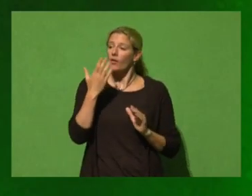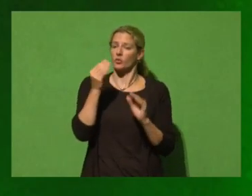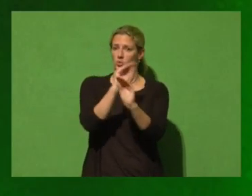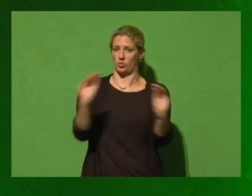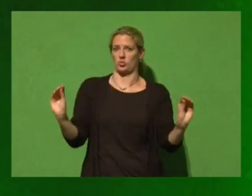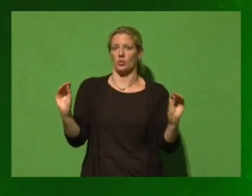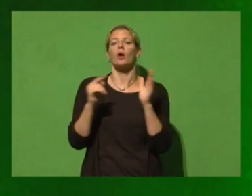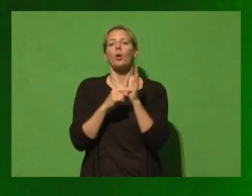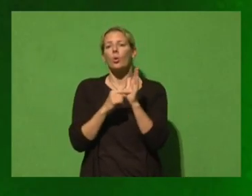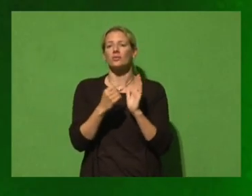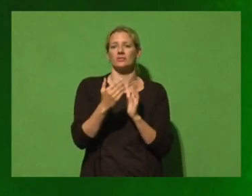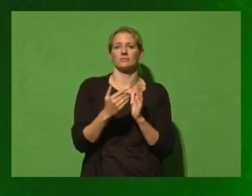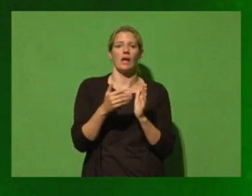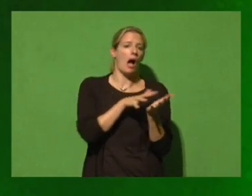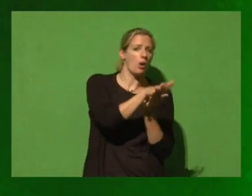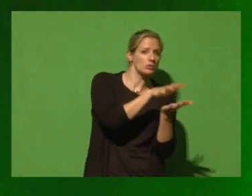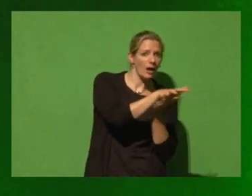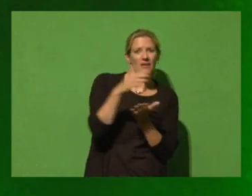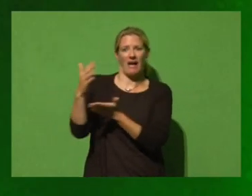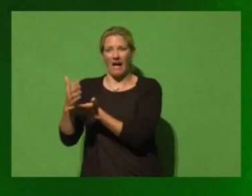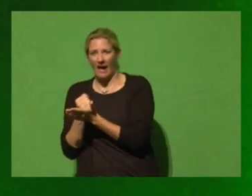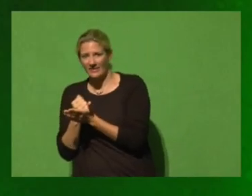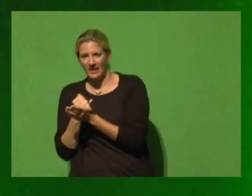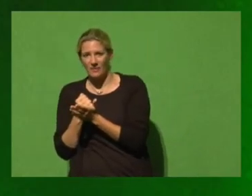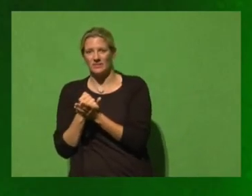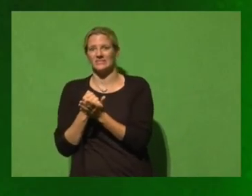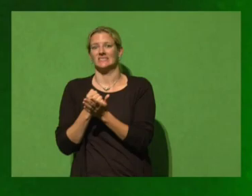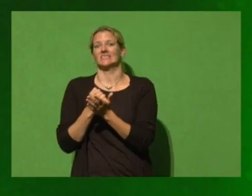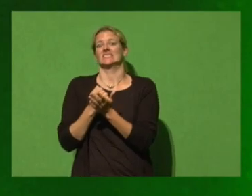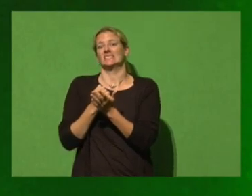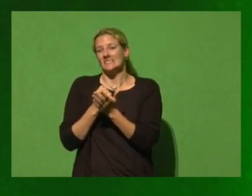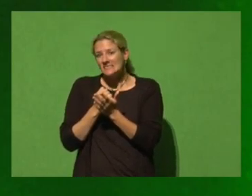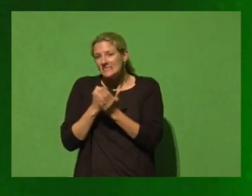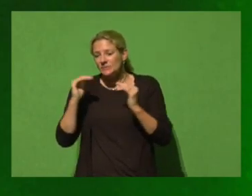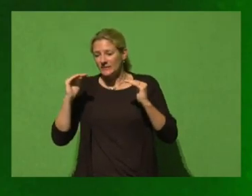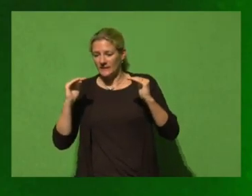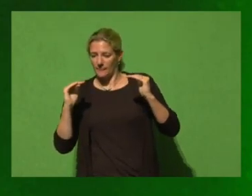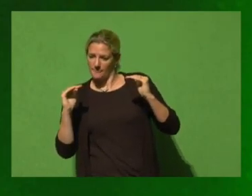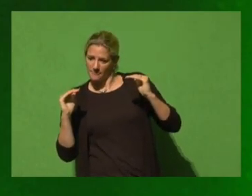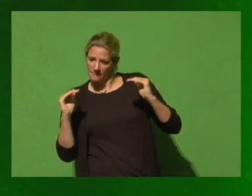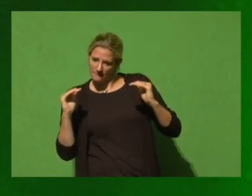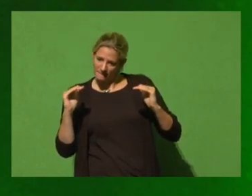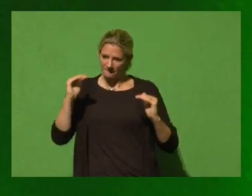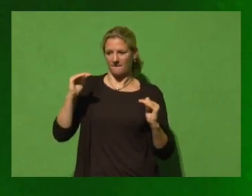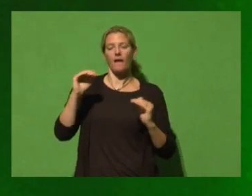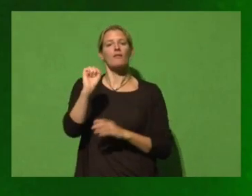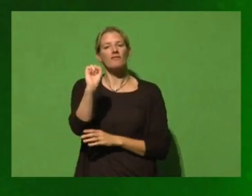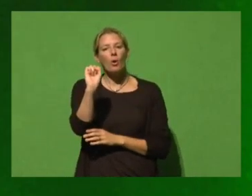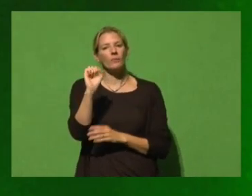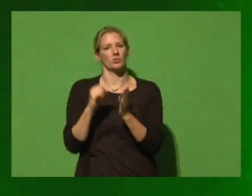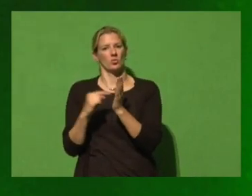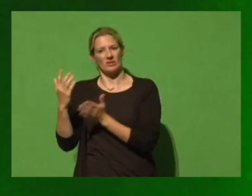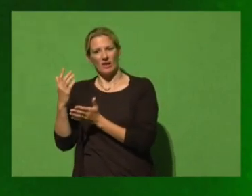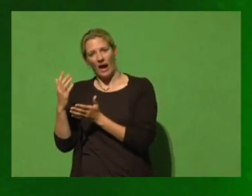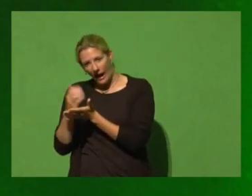die Einnahmekurven und Ausnahmekurven kreuzen sich in diesem Jahr. Und das liegt vor allem daran, dass sich auf der Einnahmenseite